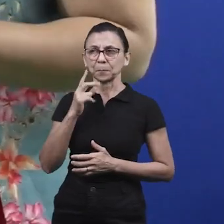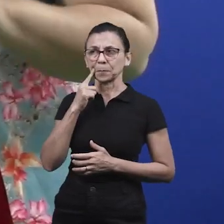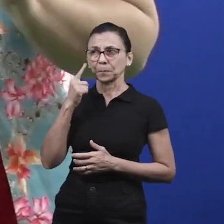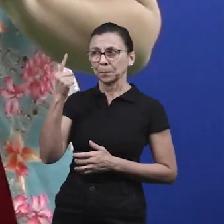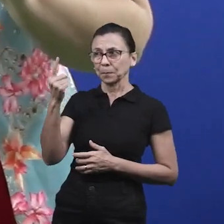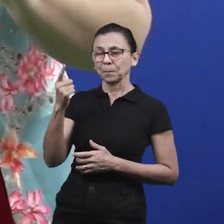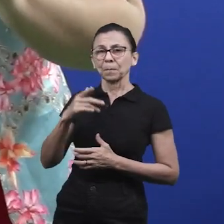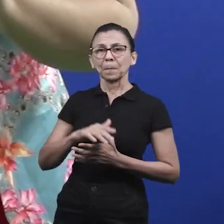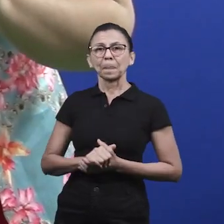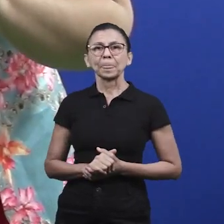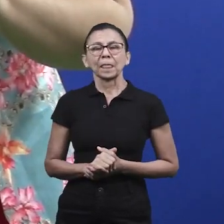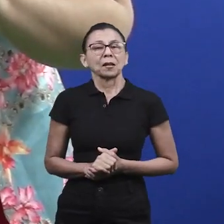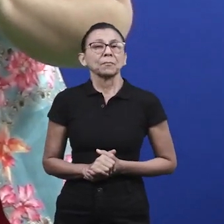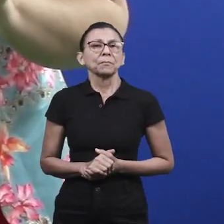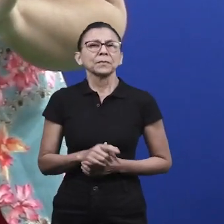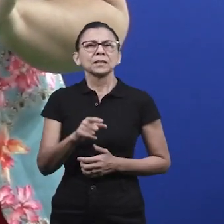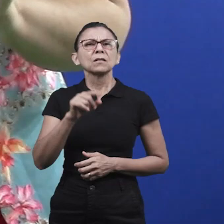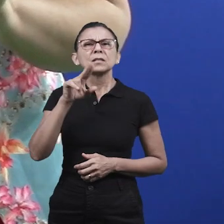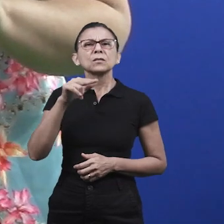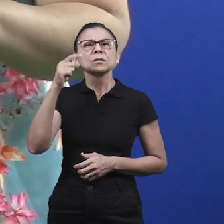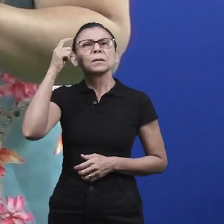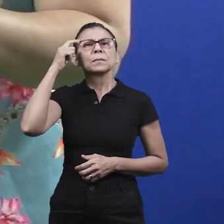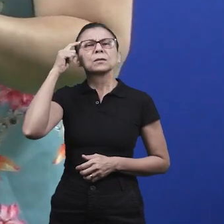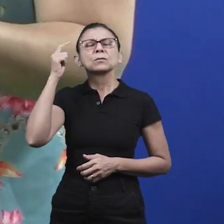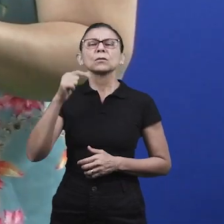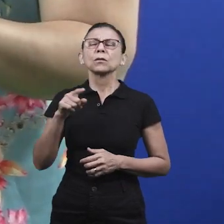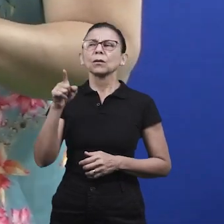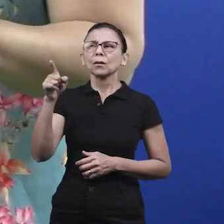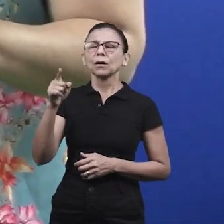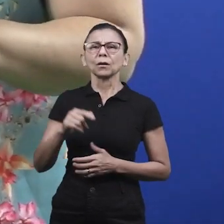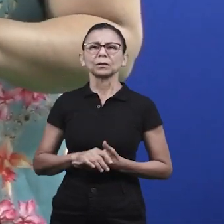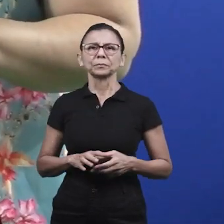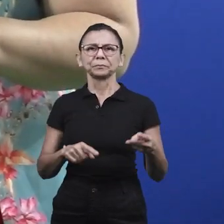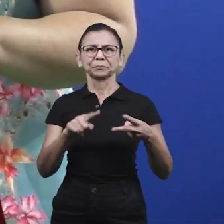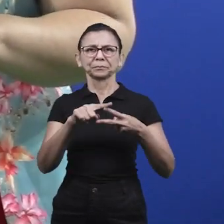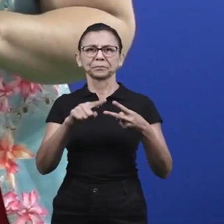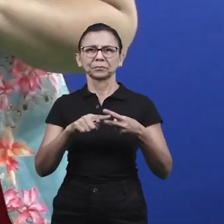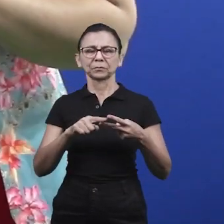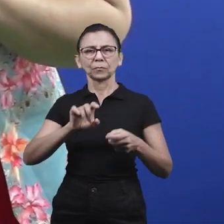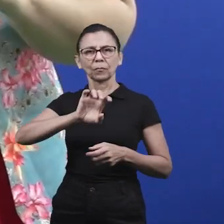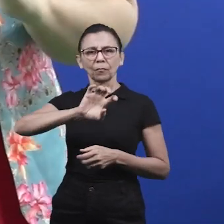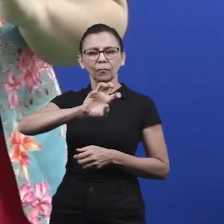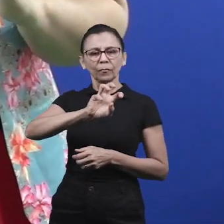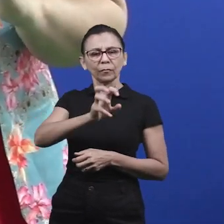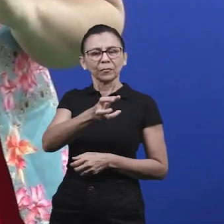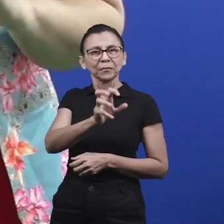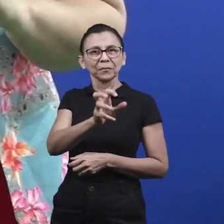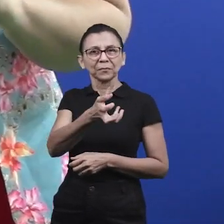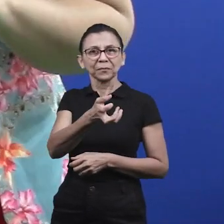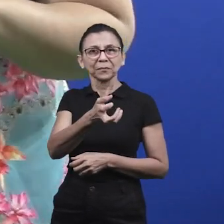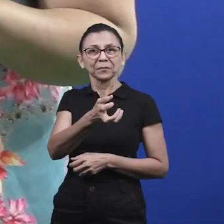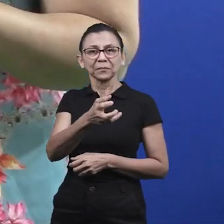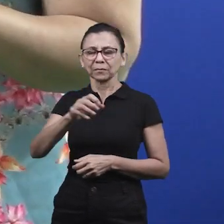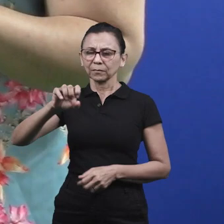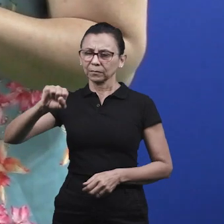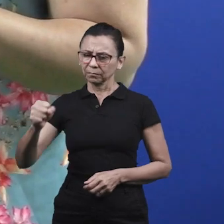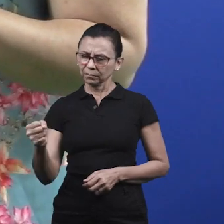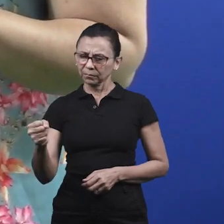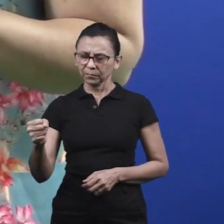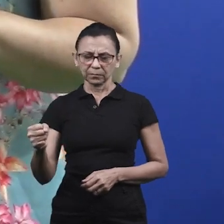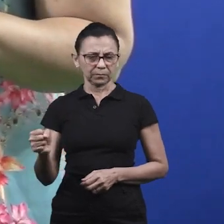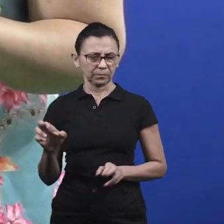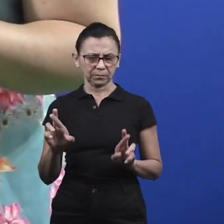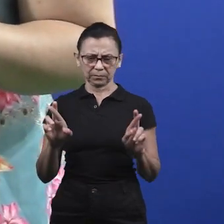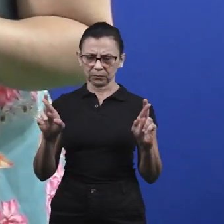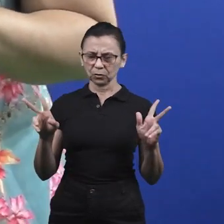après. Regardez cette image. Peut-être vous n'avez jamais pensé, mais ces deux poignées sont différentes. Qu'est-ce